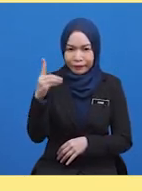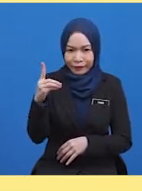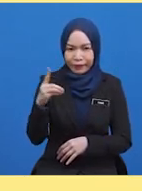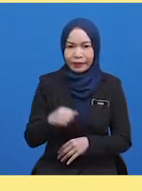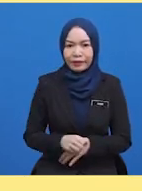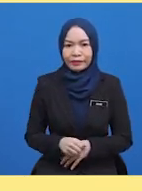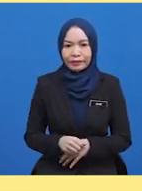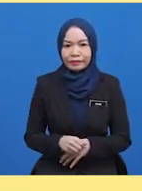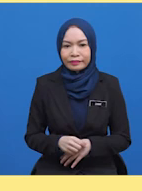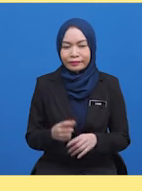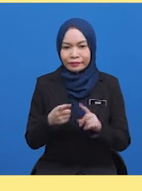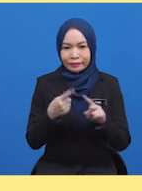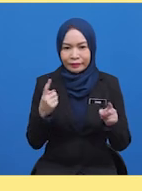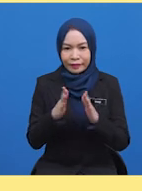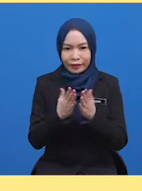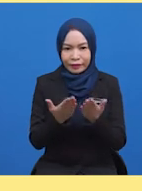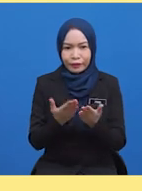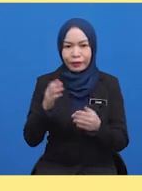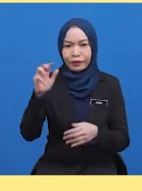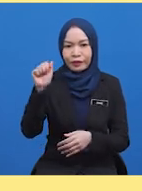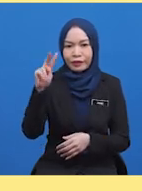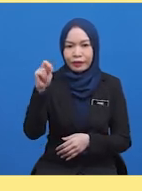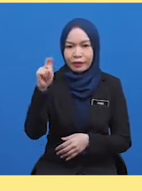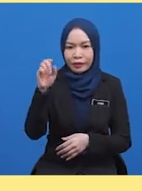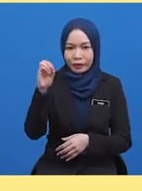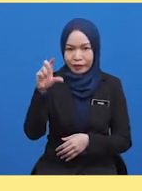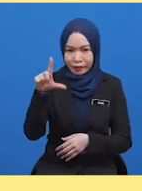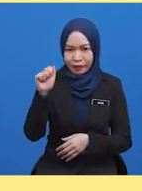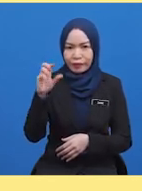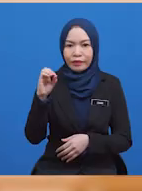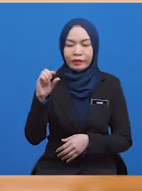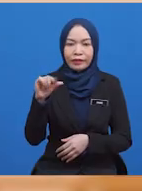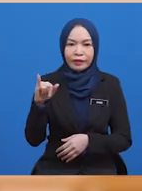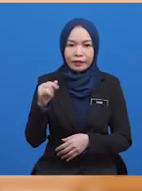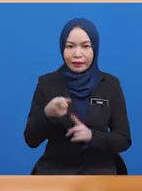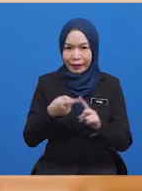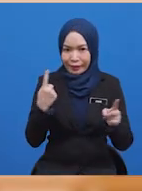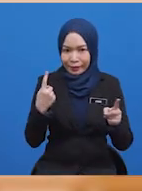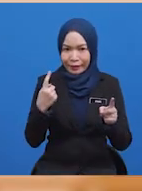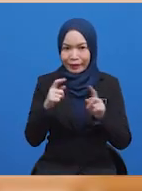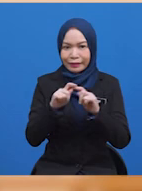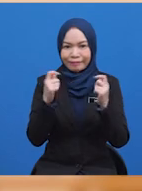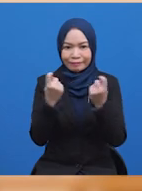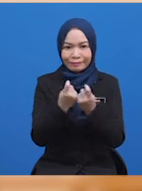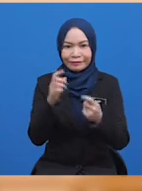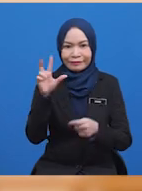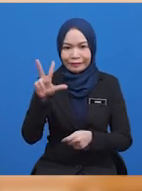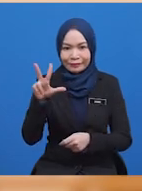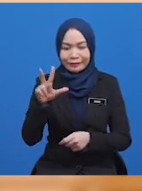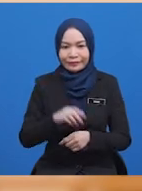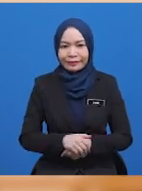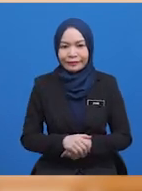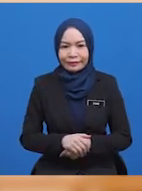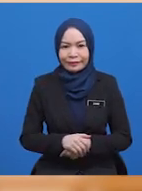buku antologi tingkatan 3 yaitu bintang hati Hai sebelum kita menyambung